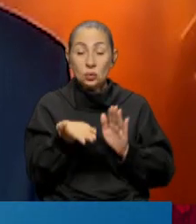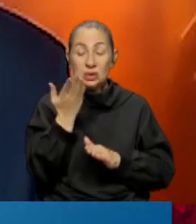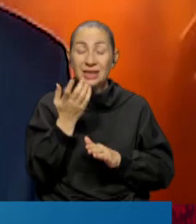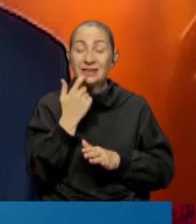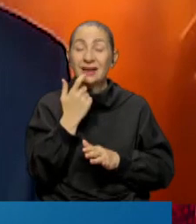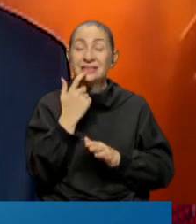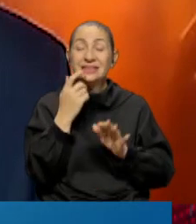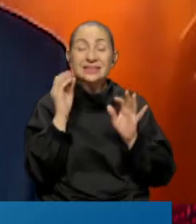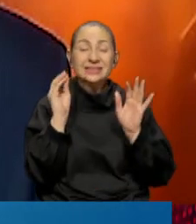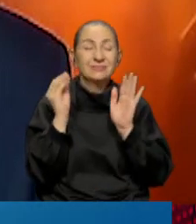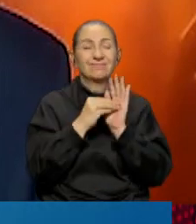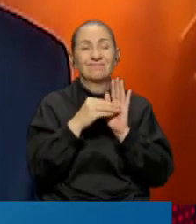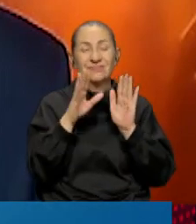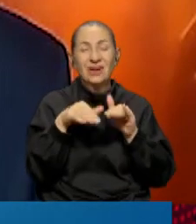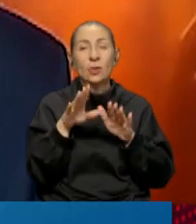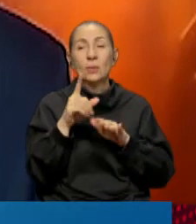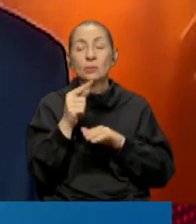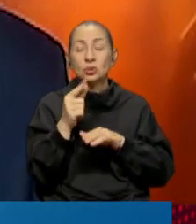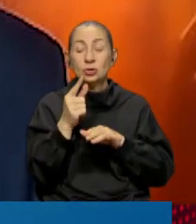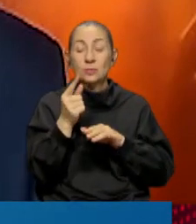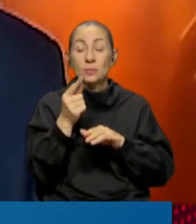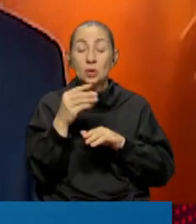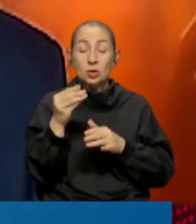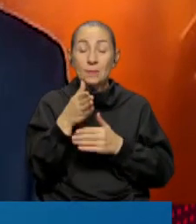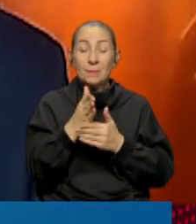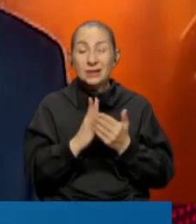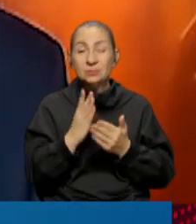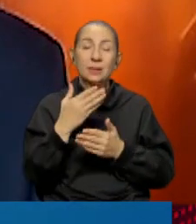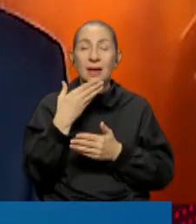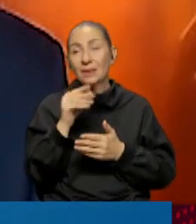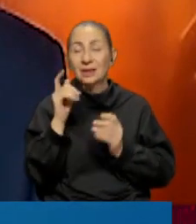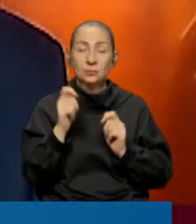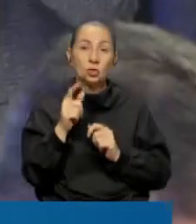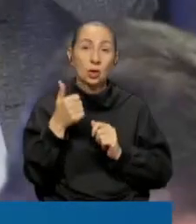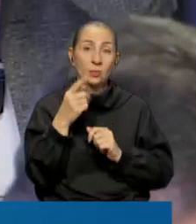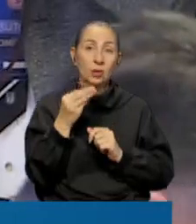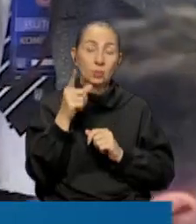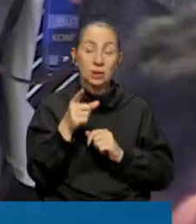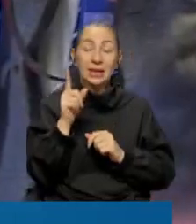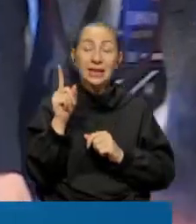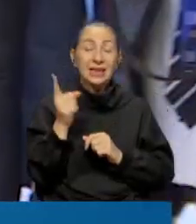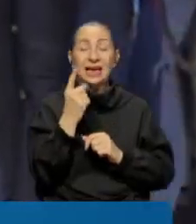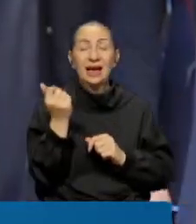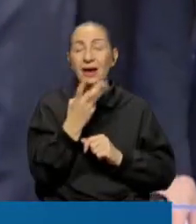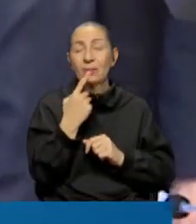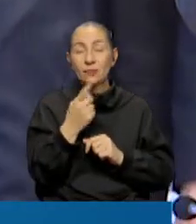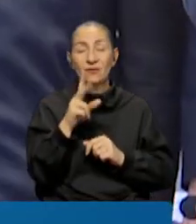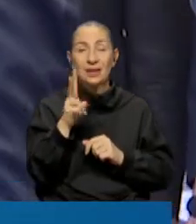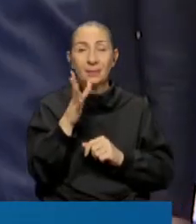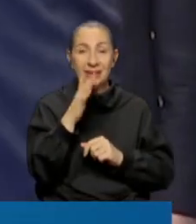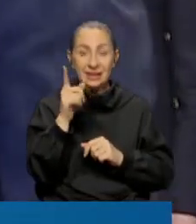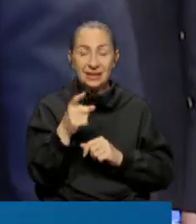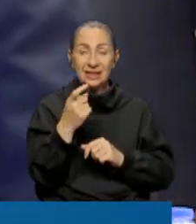yaş kriteri getirerek bu 1,5 milyonun bir kısmını mı emekli edeceğiz? Önemli olan durum bu. İlk kez rakam verdi Bakan Vedat